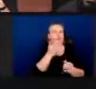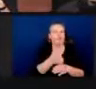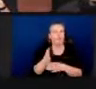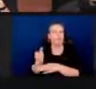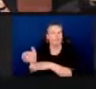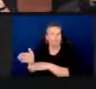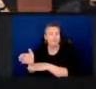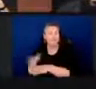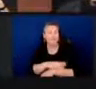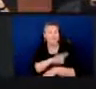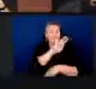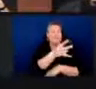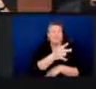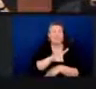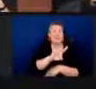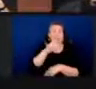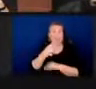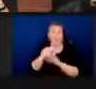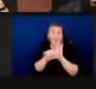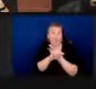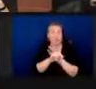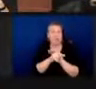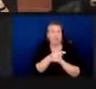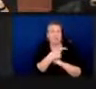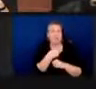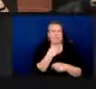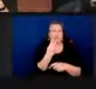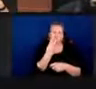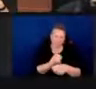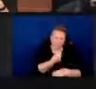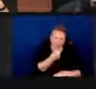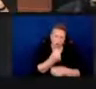katika grade ya 7 na 8